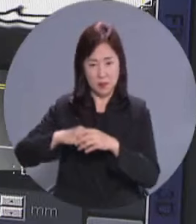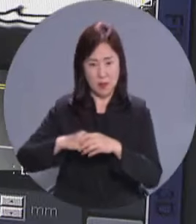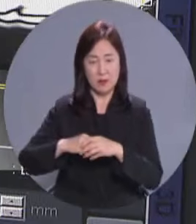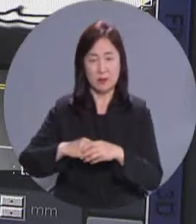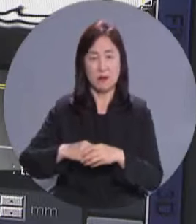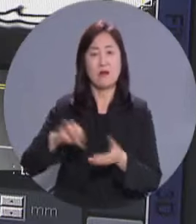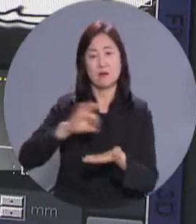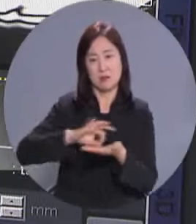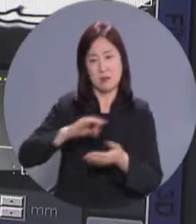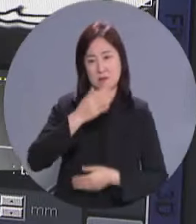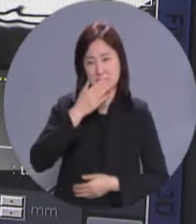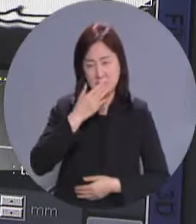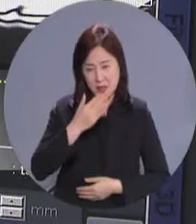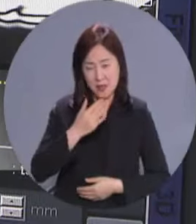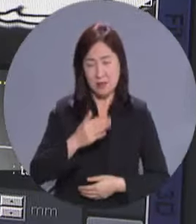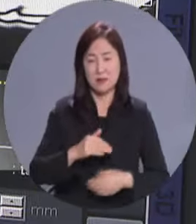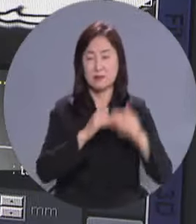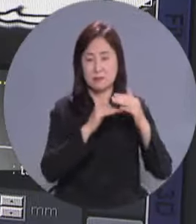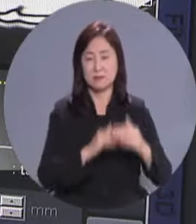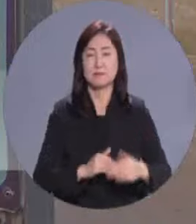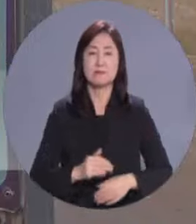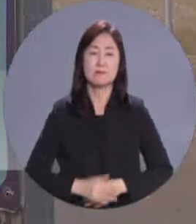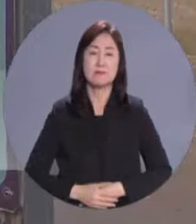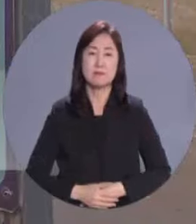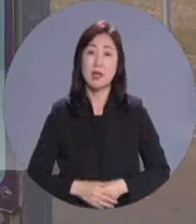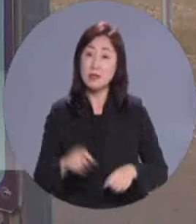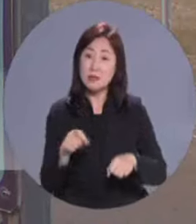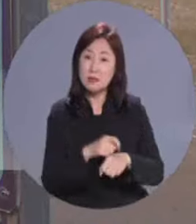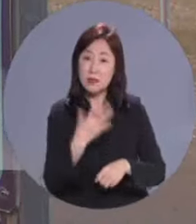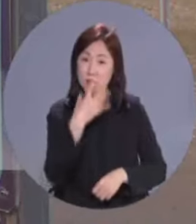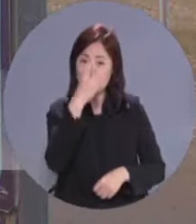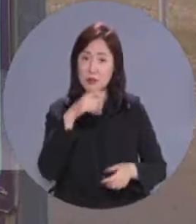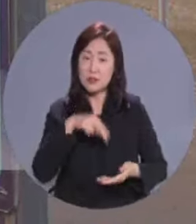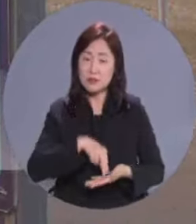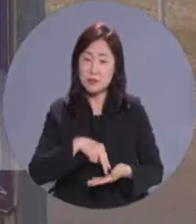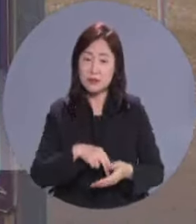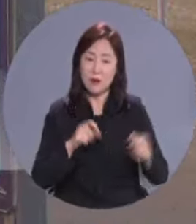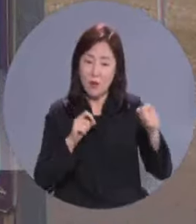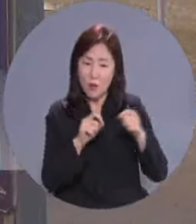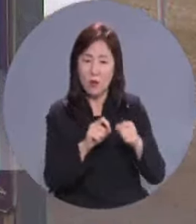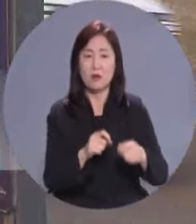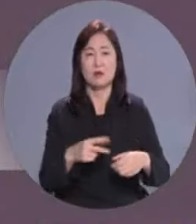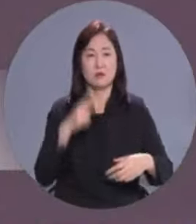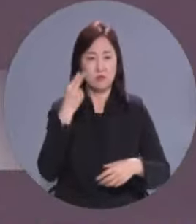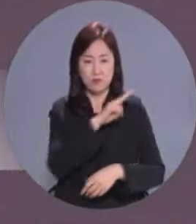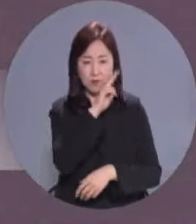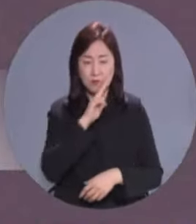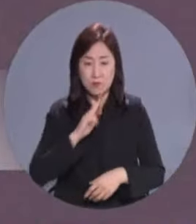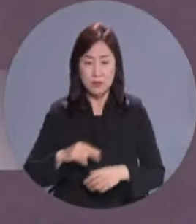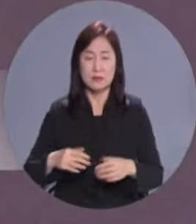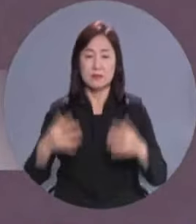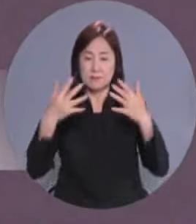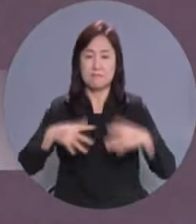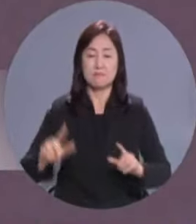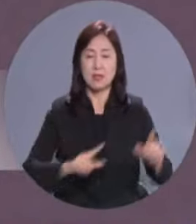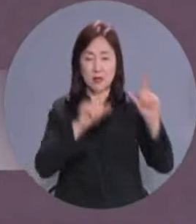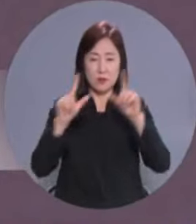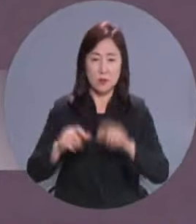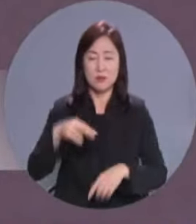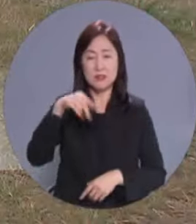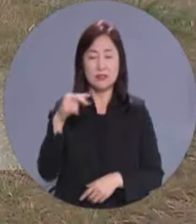풍부한 의료 수요도 장점으로 꼽힙니다 특히 순천시는 접근성이 좋고 정주여건 조성을 이미 마친